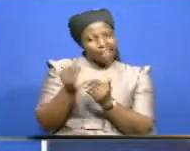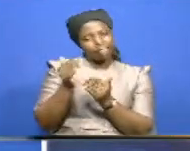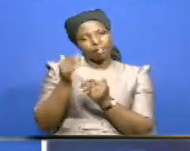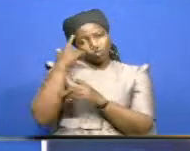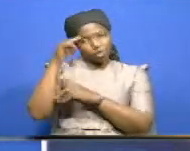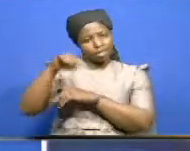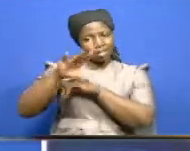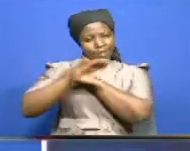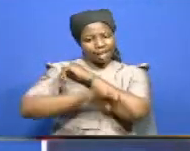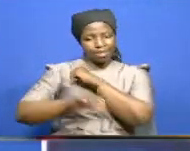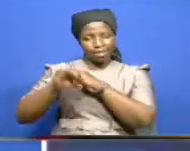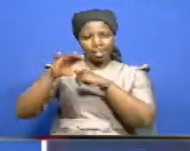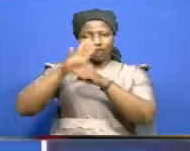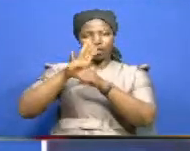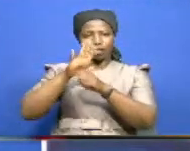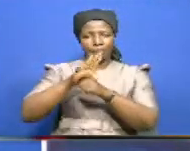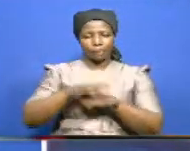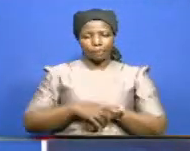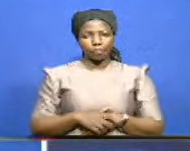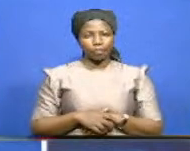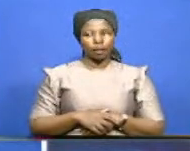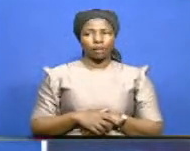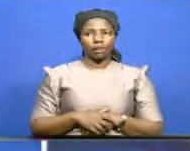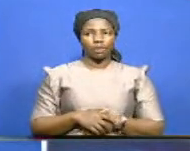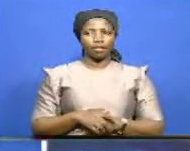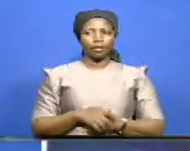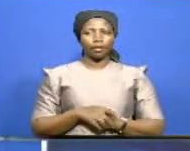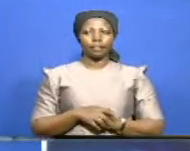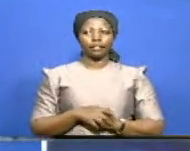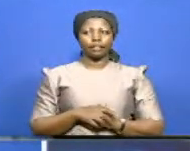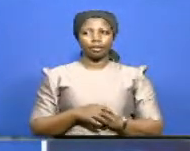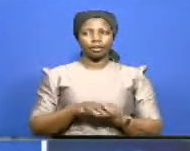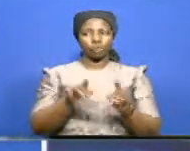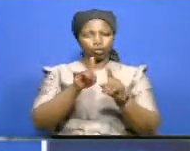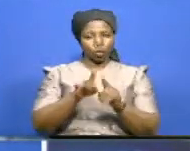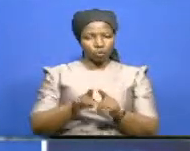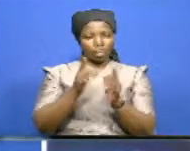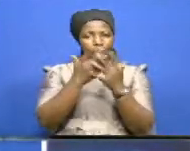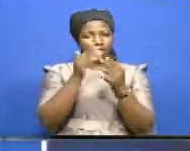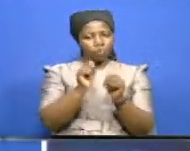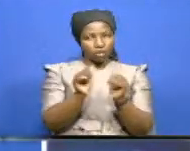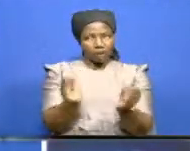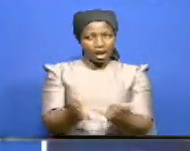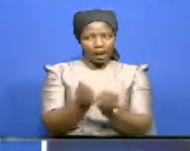hii na mambo iliyokuwa inaendelea.